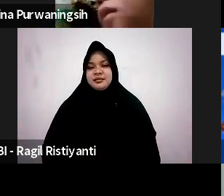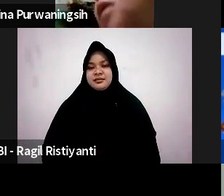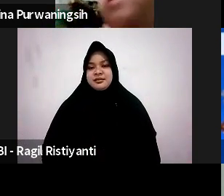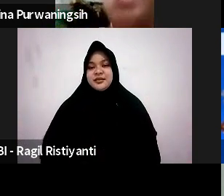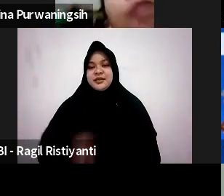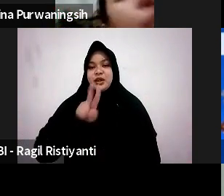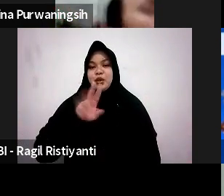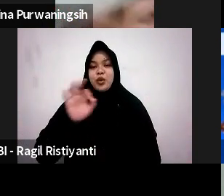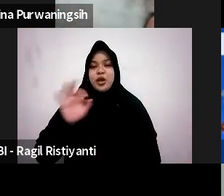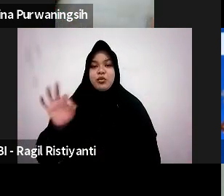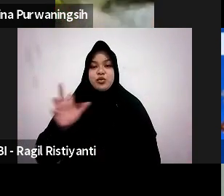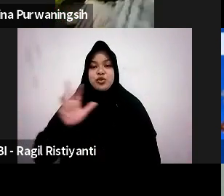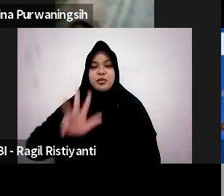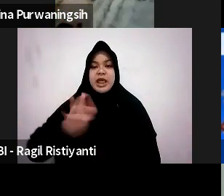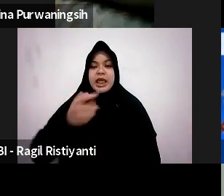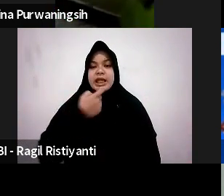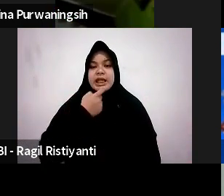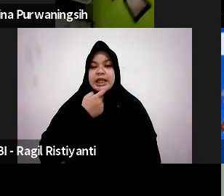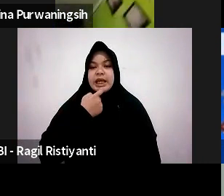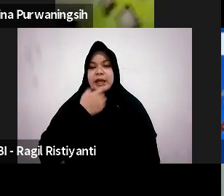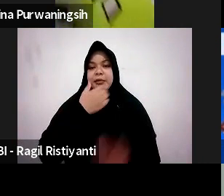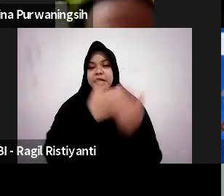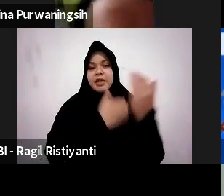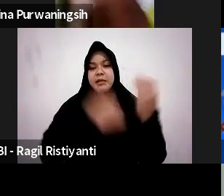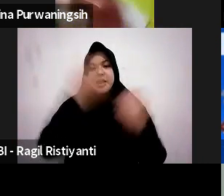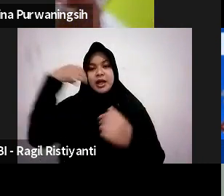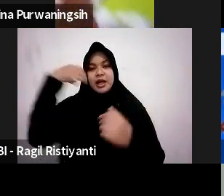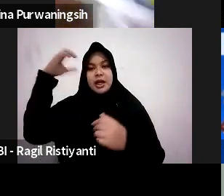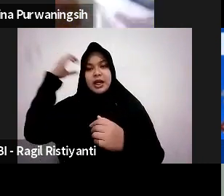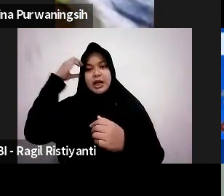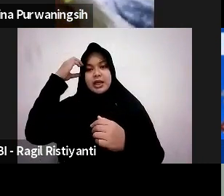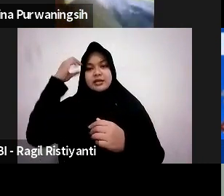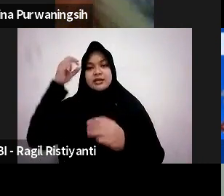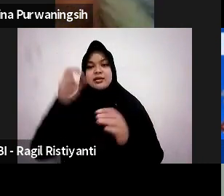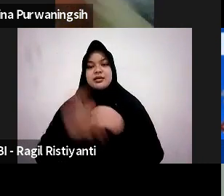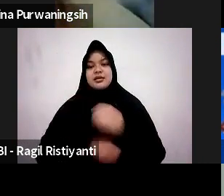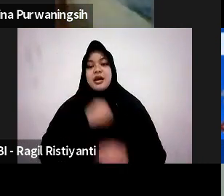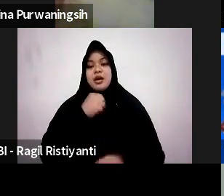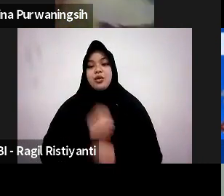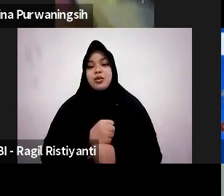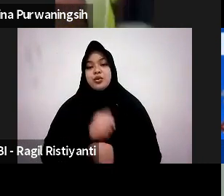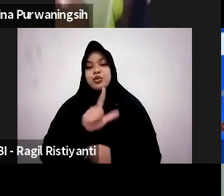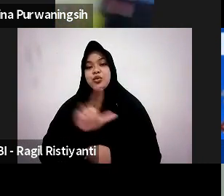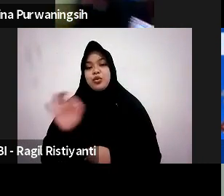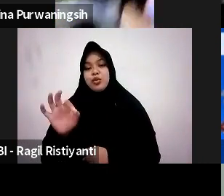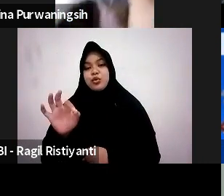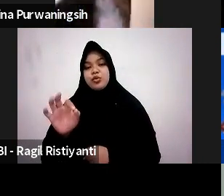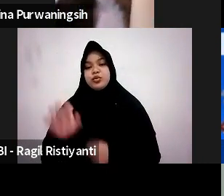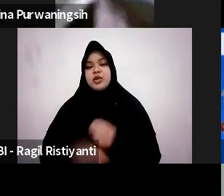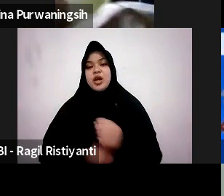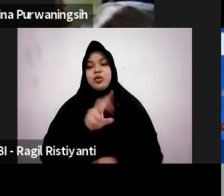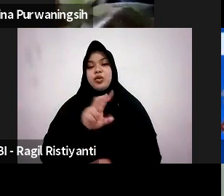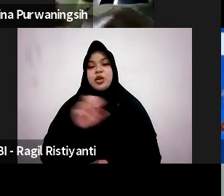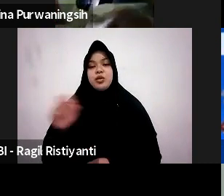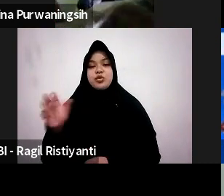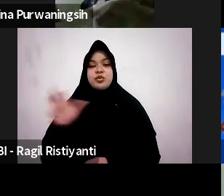2009 tentang Permendiknas Nomor 70 tahun 2019 2009 tentang dengan